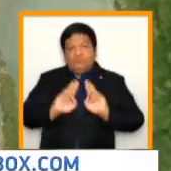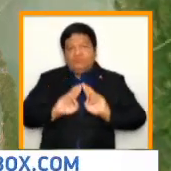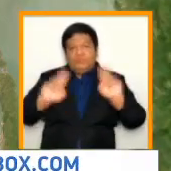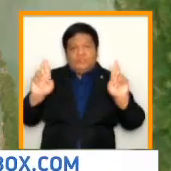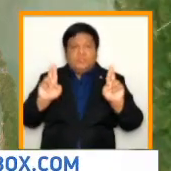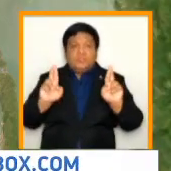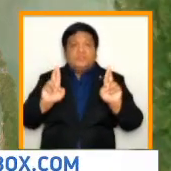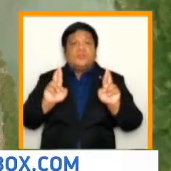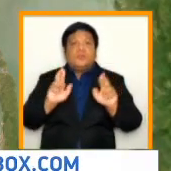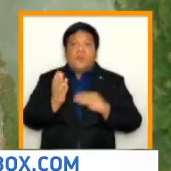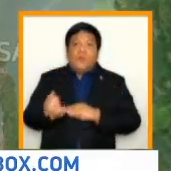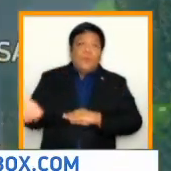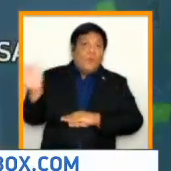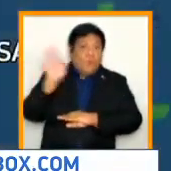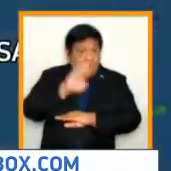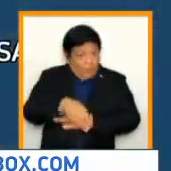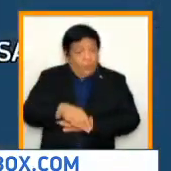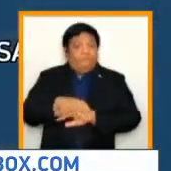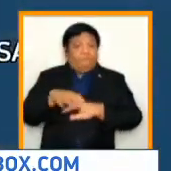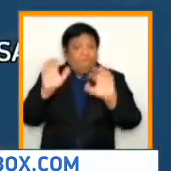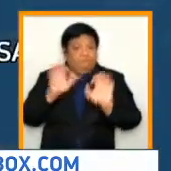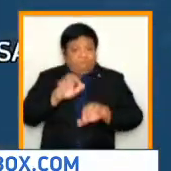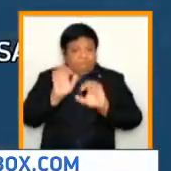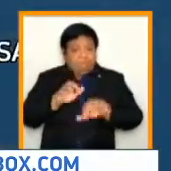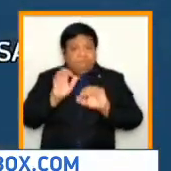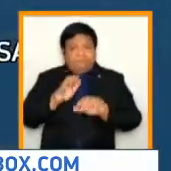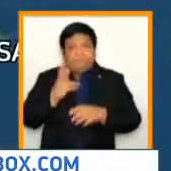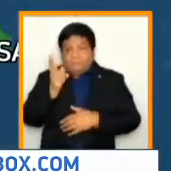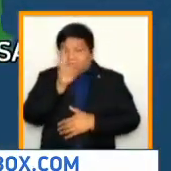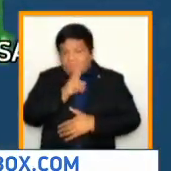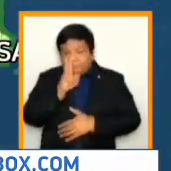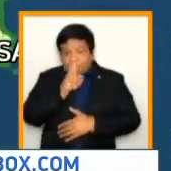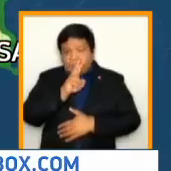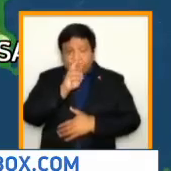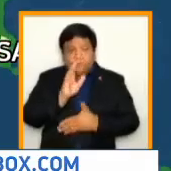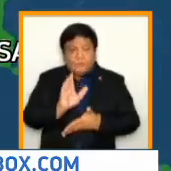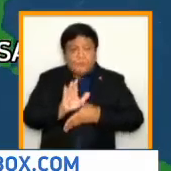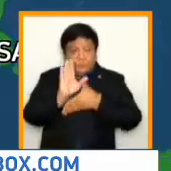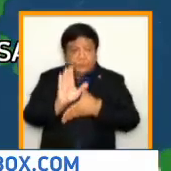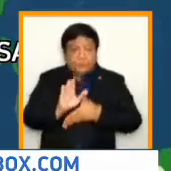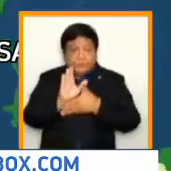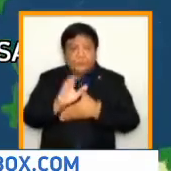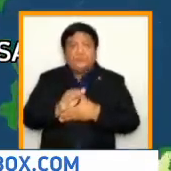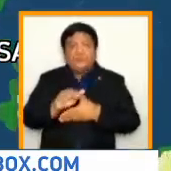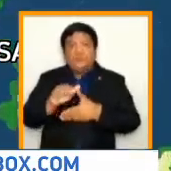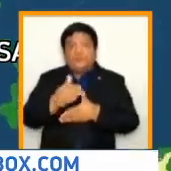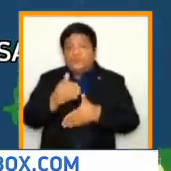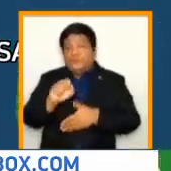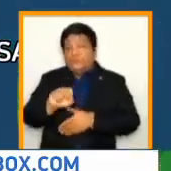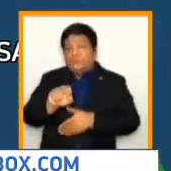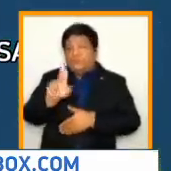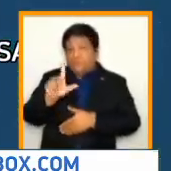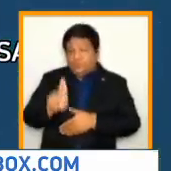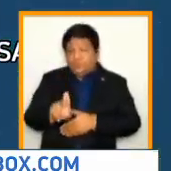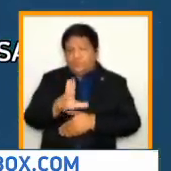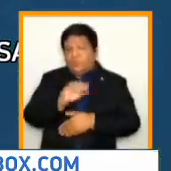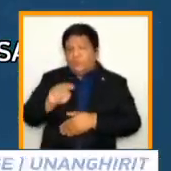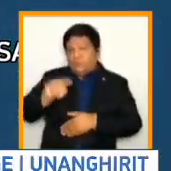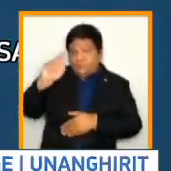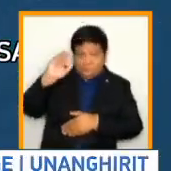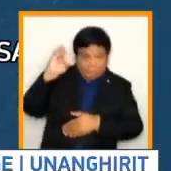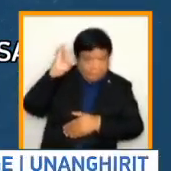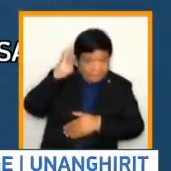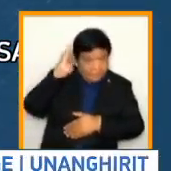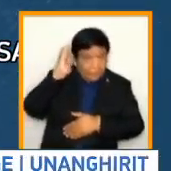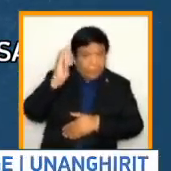araw namang may posibilidad ng ulan sa Visayas, Zamboanga Peninsula, Sulu Islands at Northern Mindanao. Sa hapon at gabi, may ulan na rin